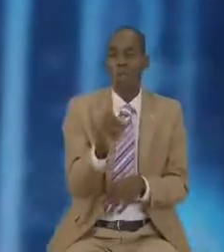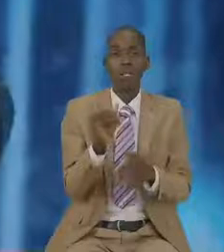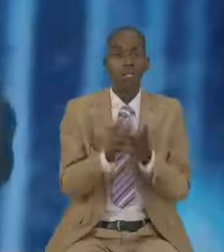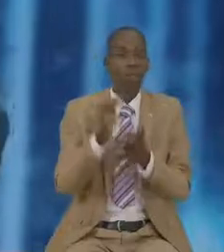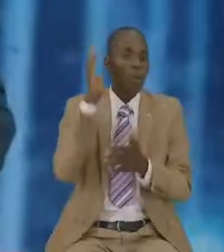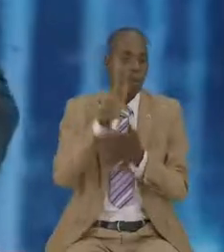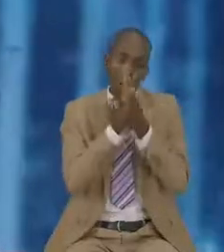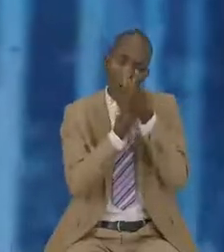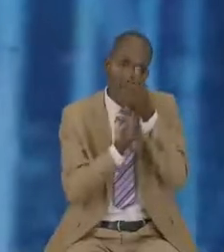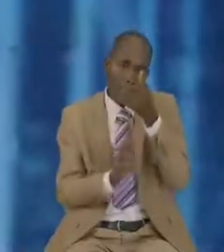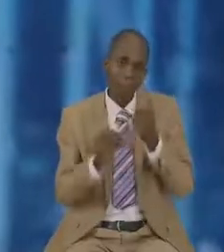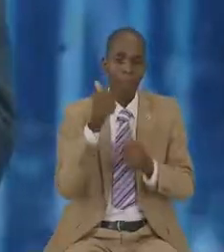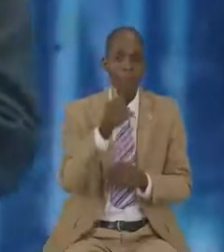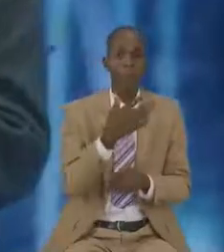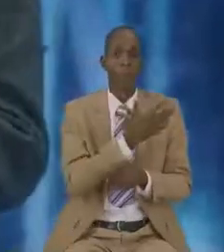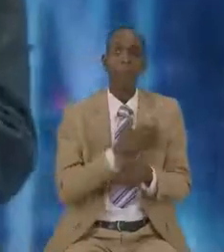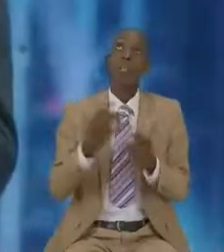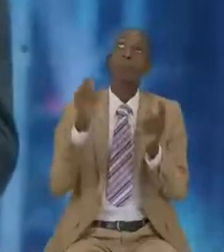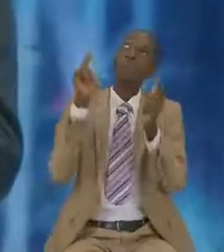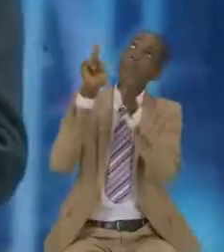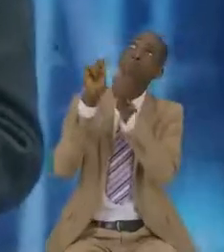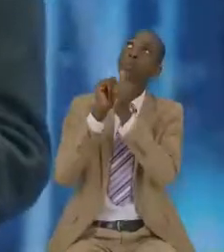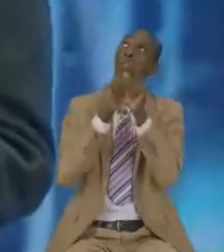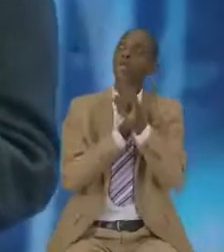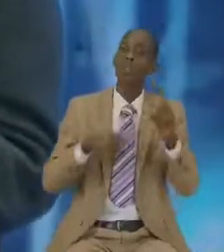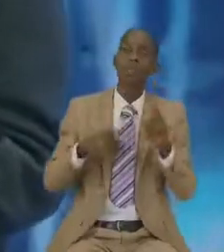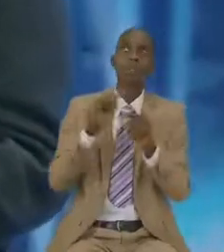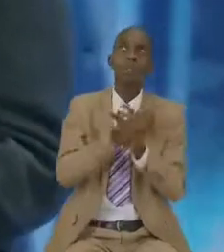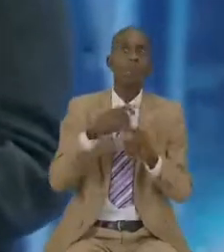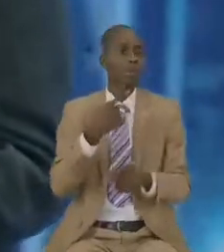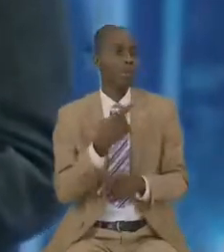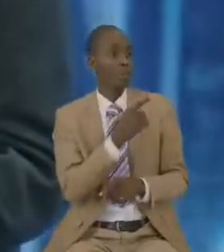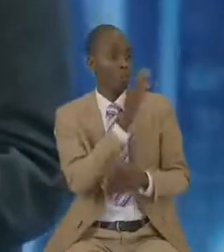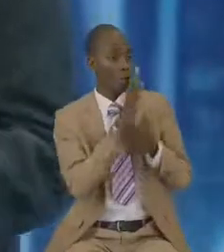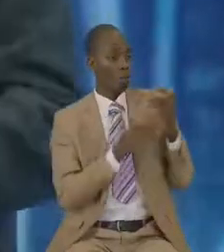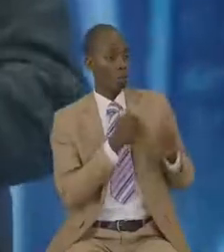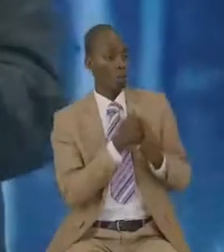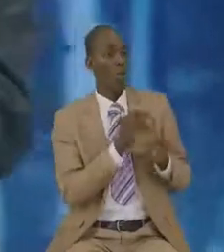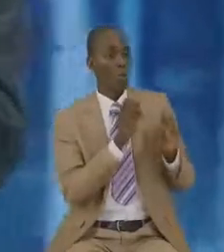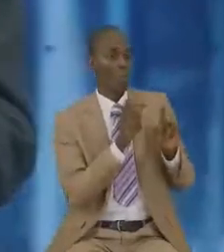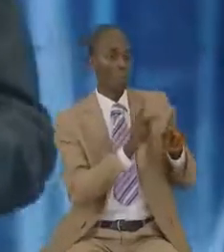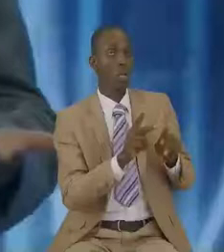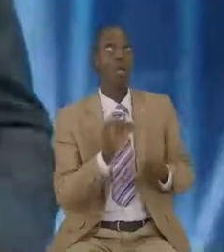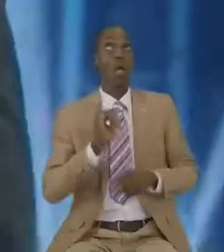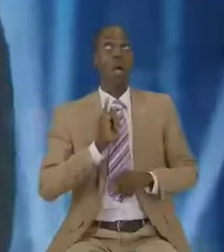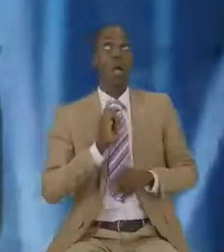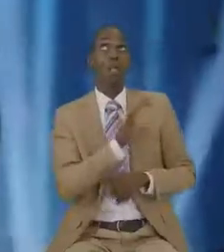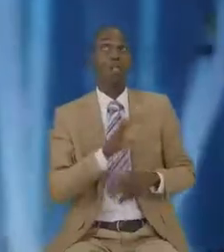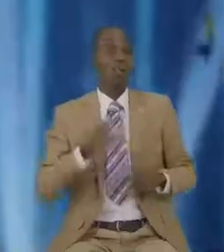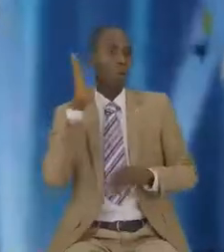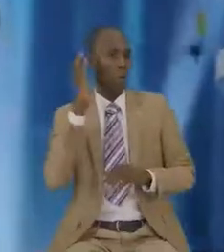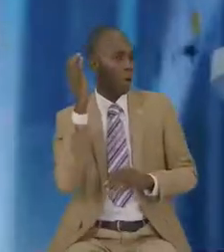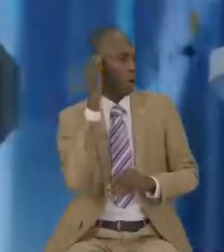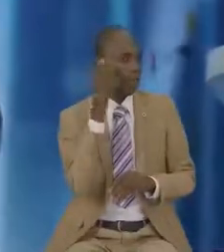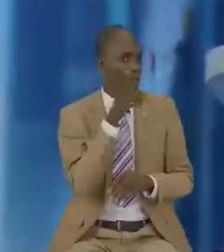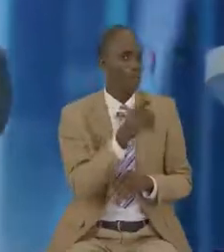et vient, le Seigneur dit, je l'exaucerai des cieux. Je vais te pardonner tes péchés. Ce soir,